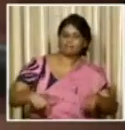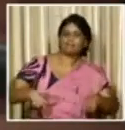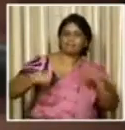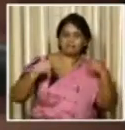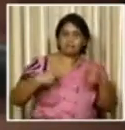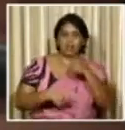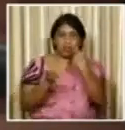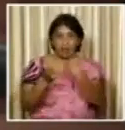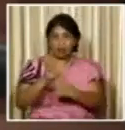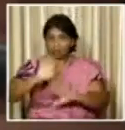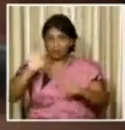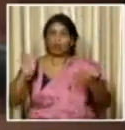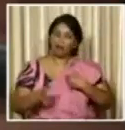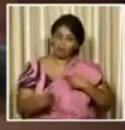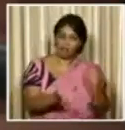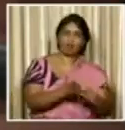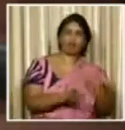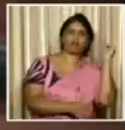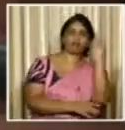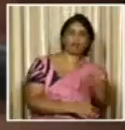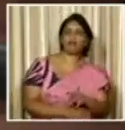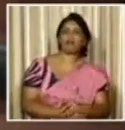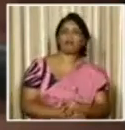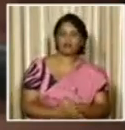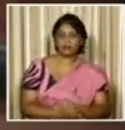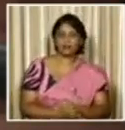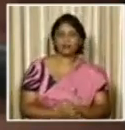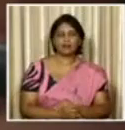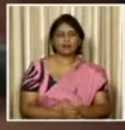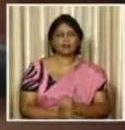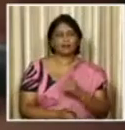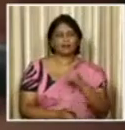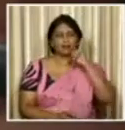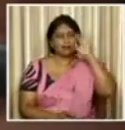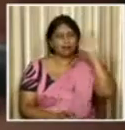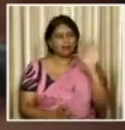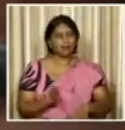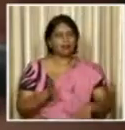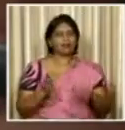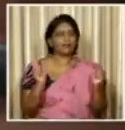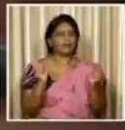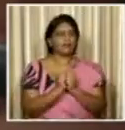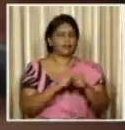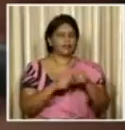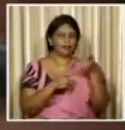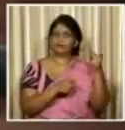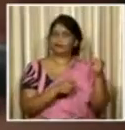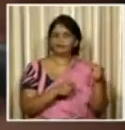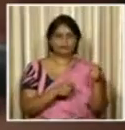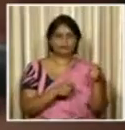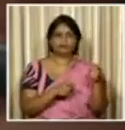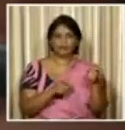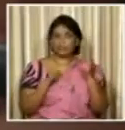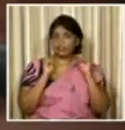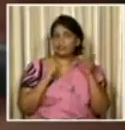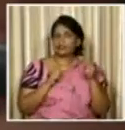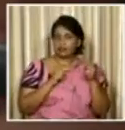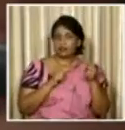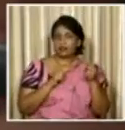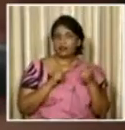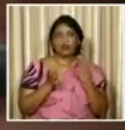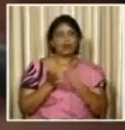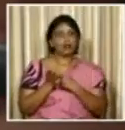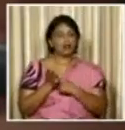Umbala Ranjit tipanang api dini Rohit awagika. Hari upper ini te desa panne game ak mitan fail kerana. Play mitan selang kerana. Mukut